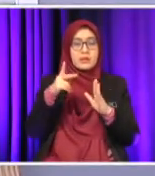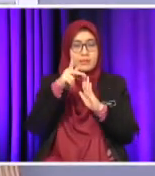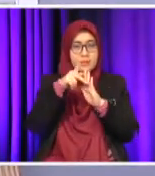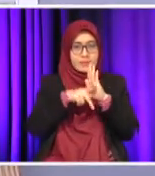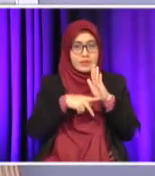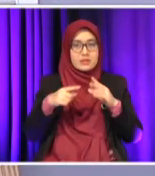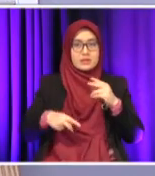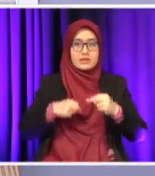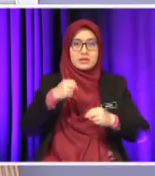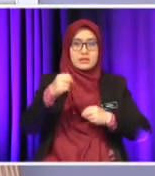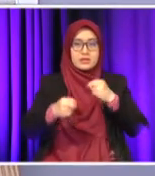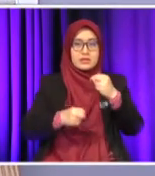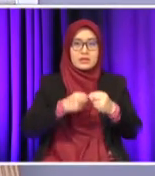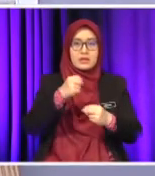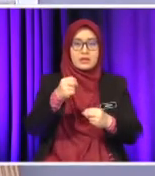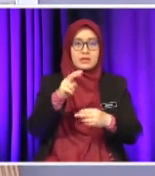ini bisa juga